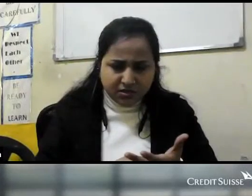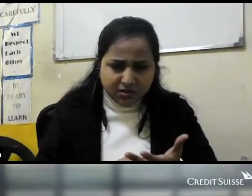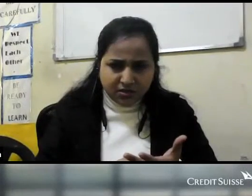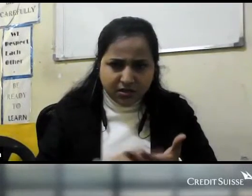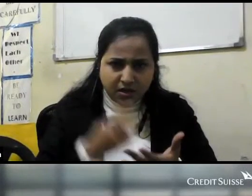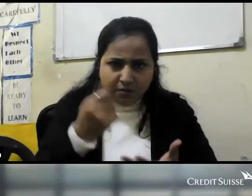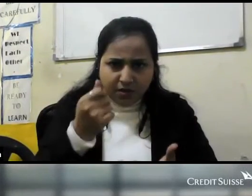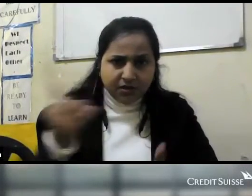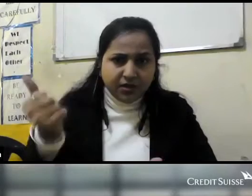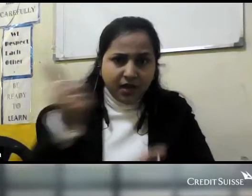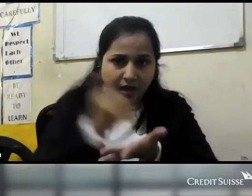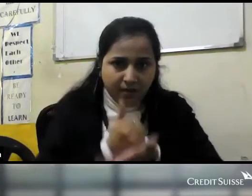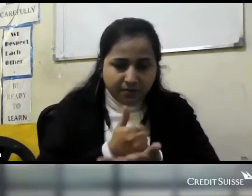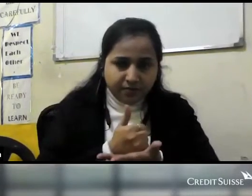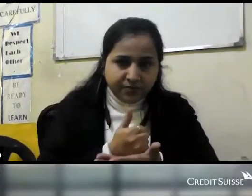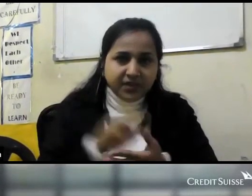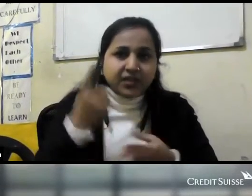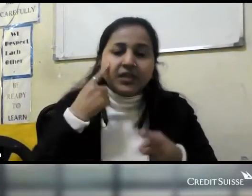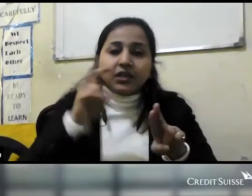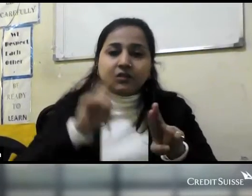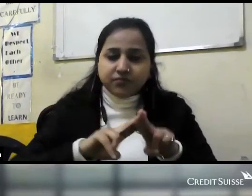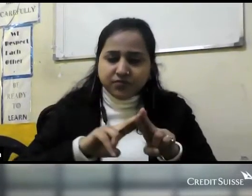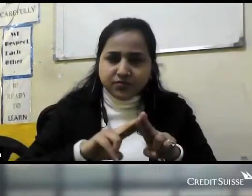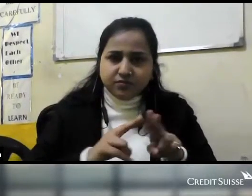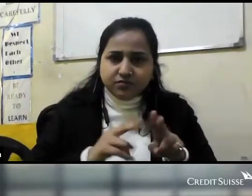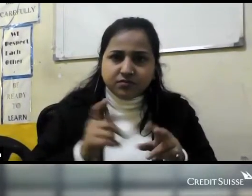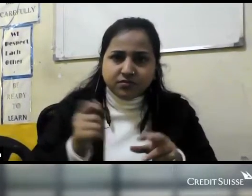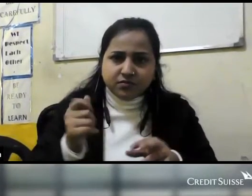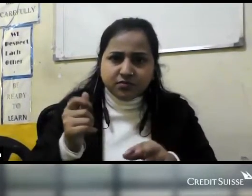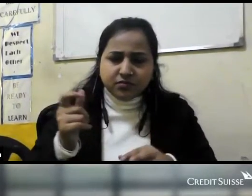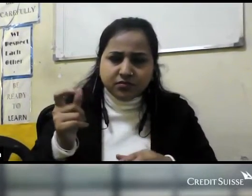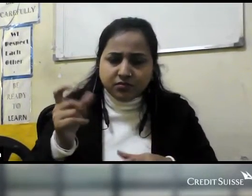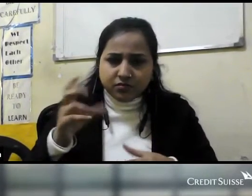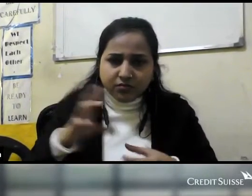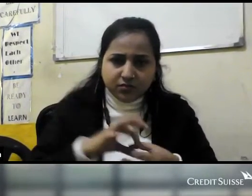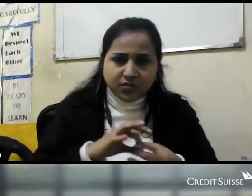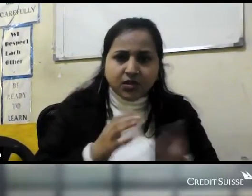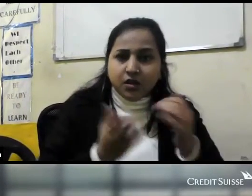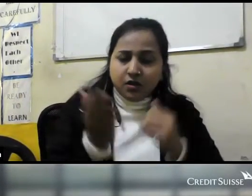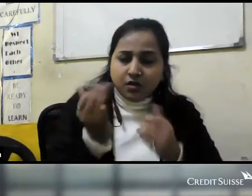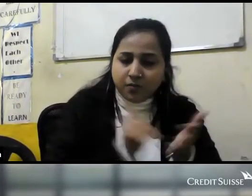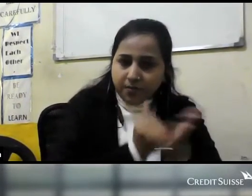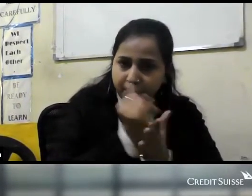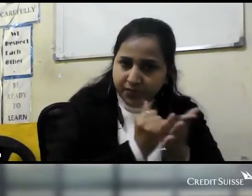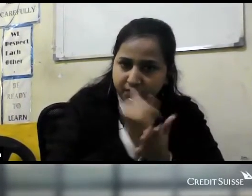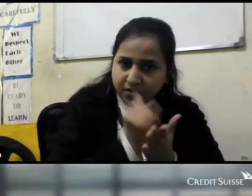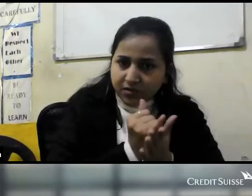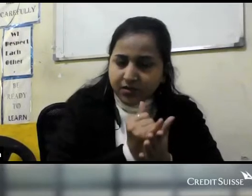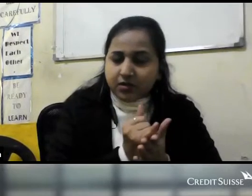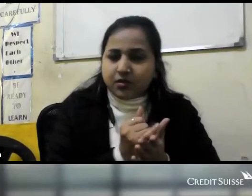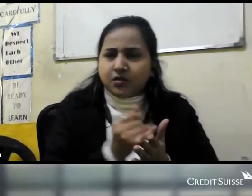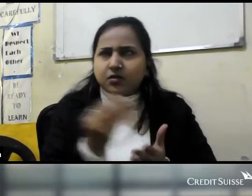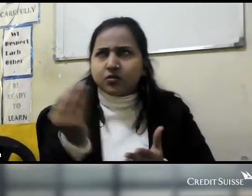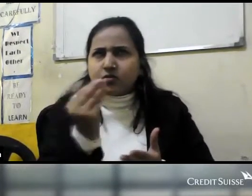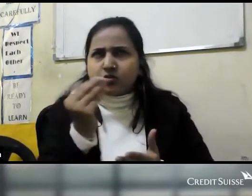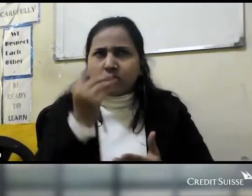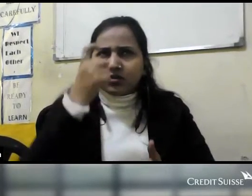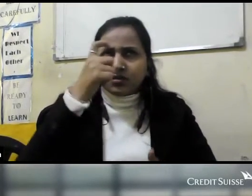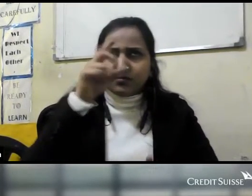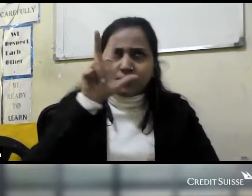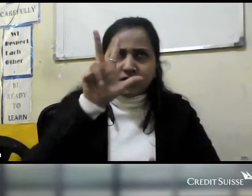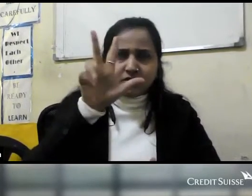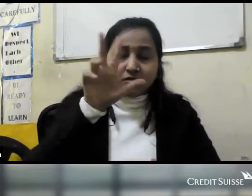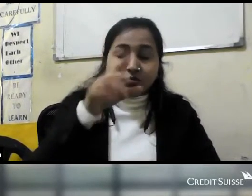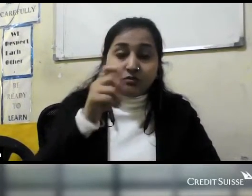areas? And when I say rural areas, it's very important because rural areas में हमारे कुछ 75%